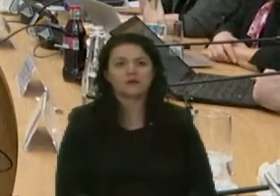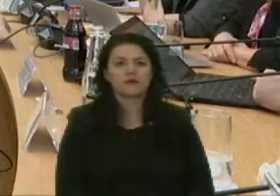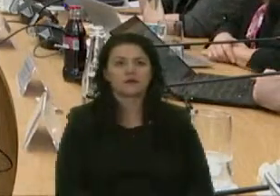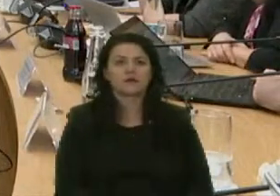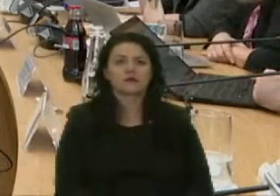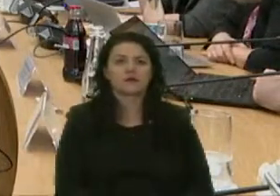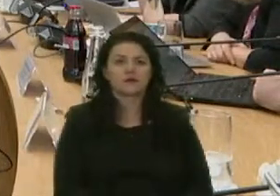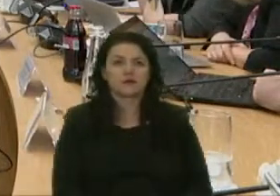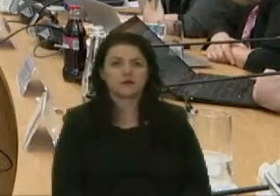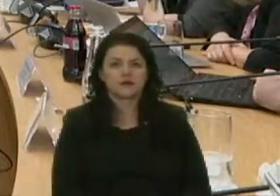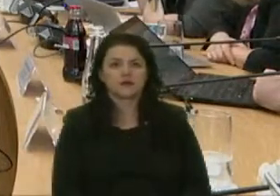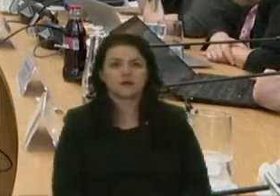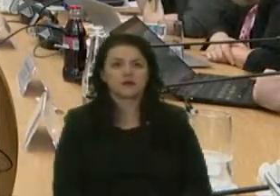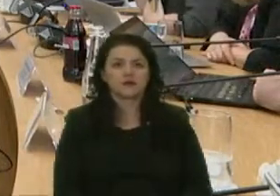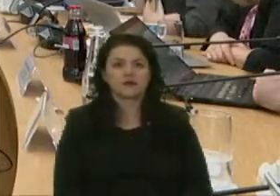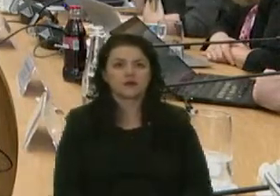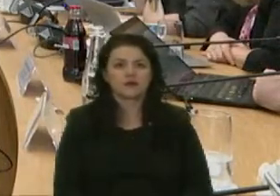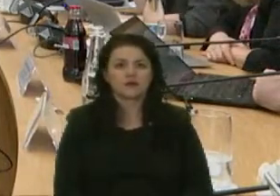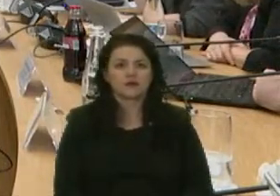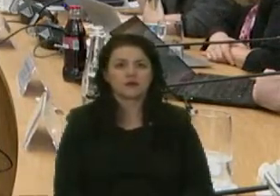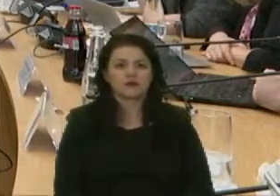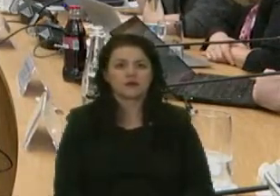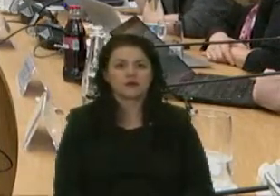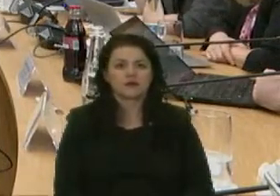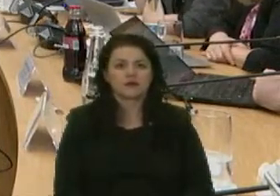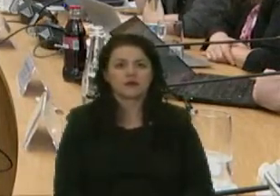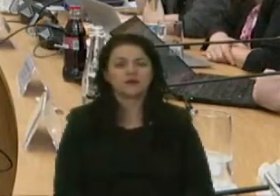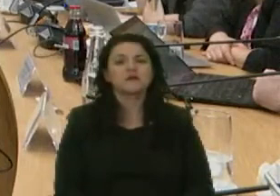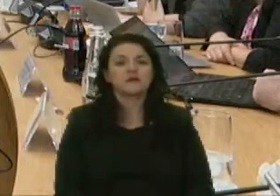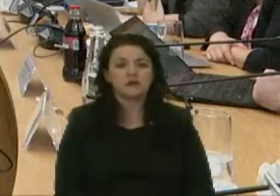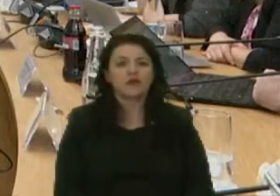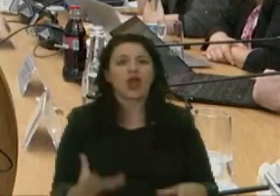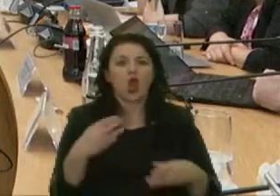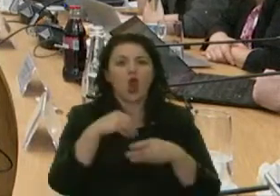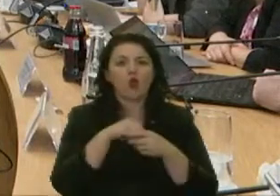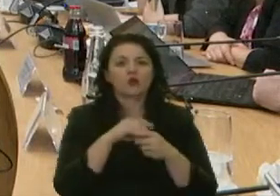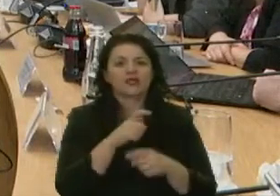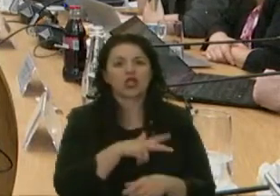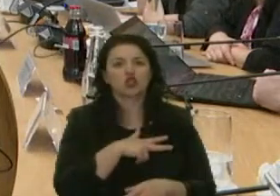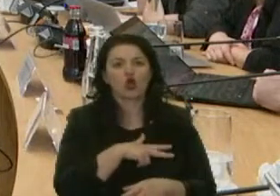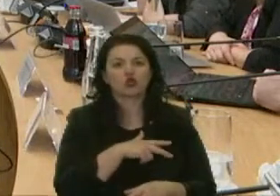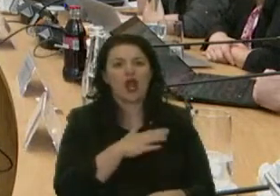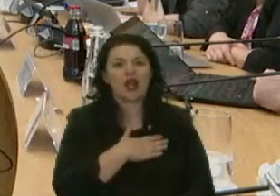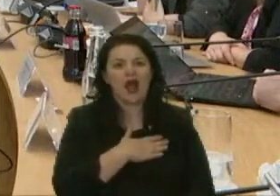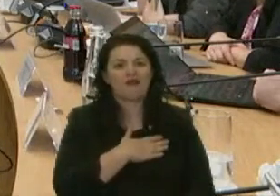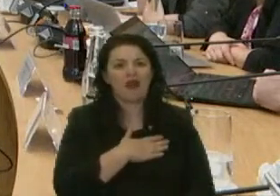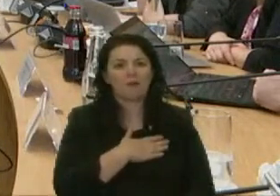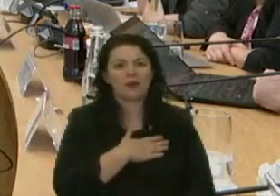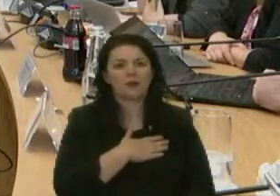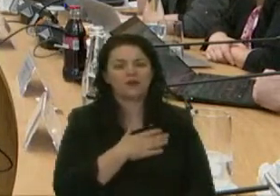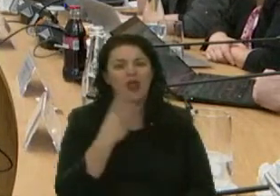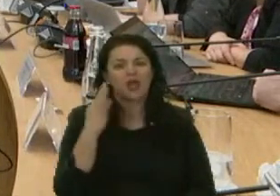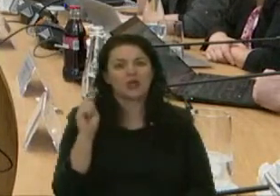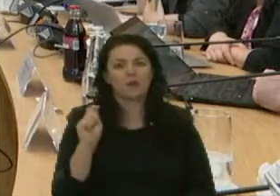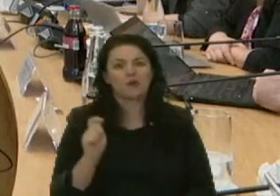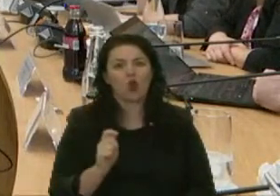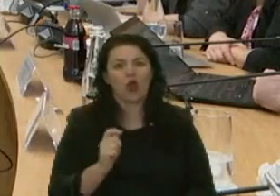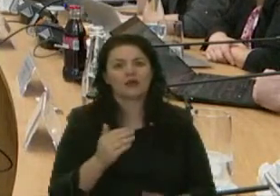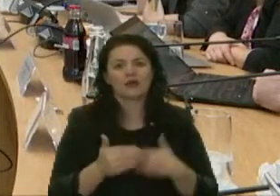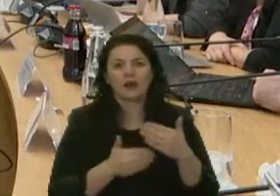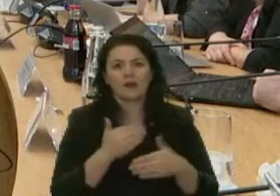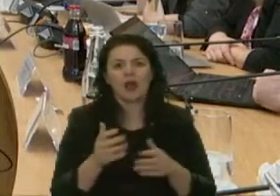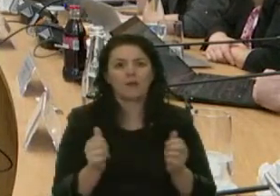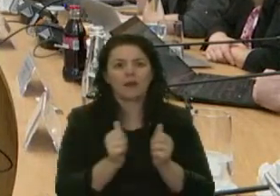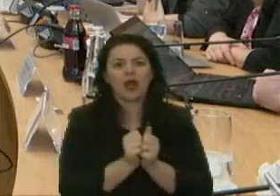apartamente Pentr pentru locuințe sociale Da legat de locuințele sociale avem un alt proiect Care este demarat